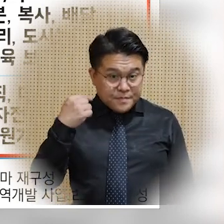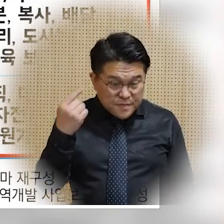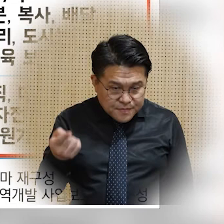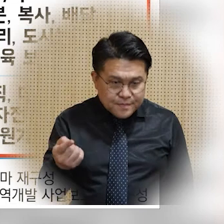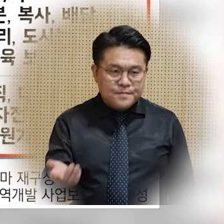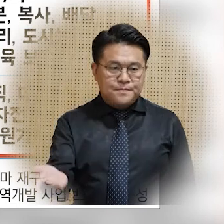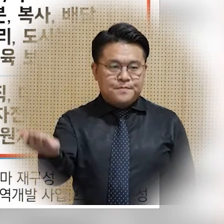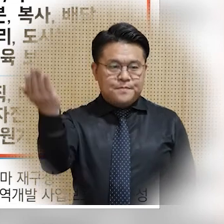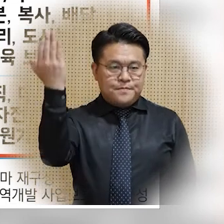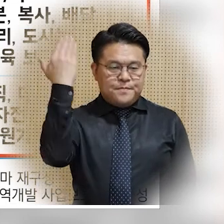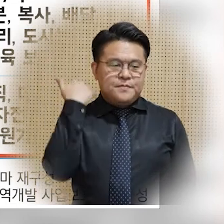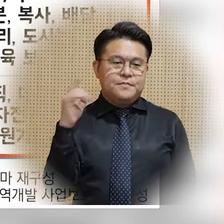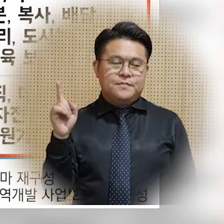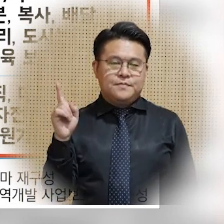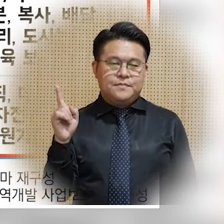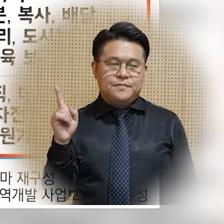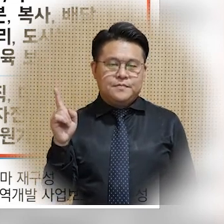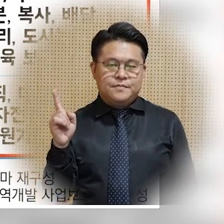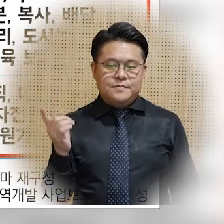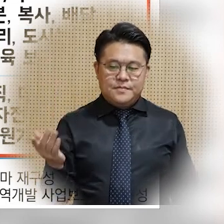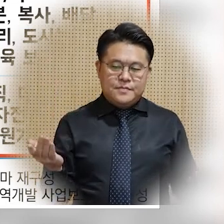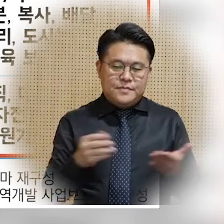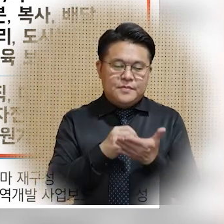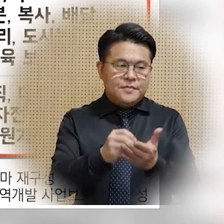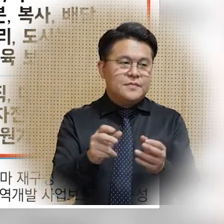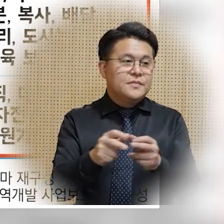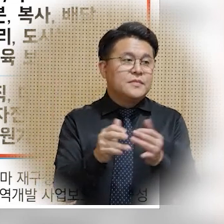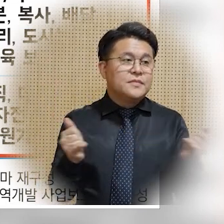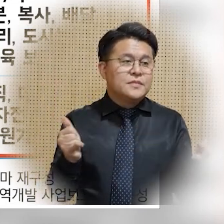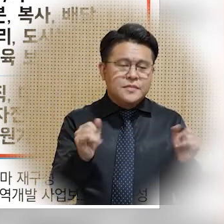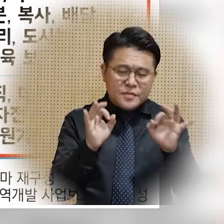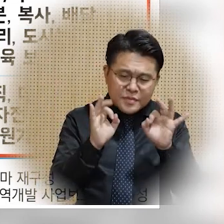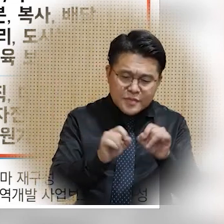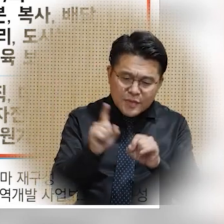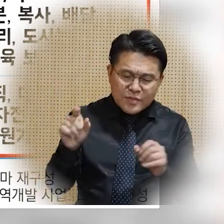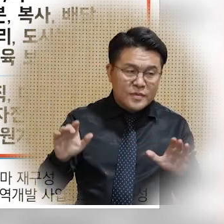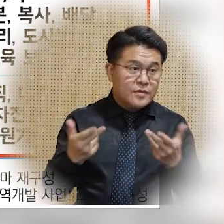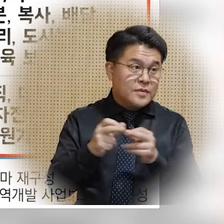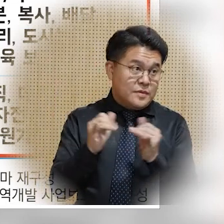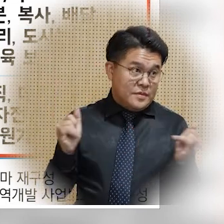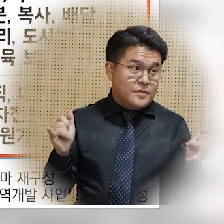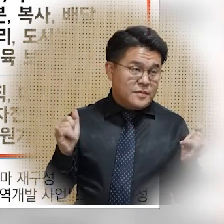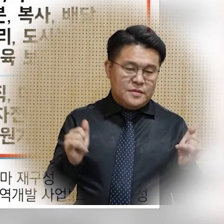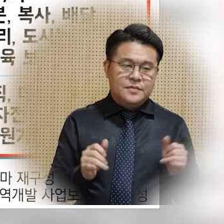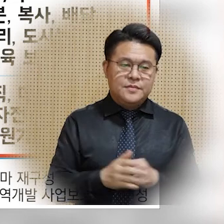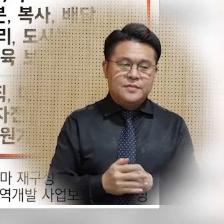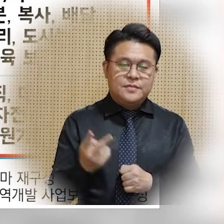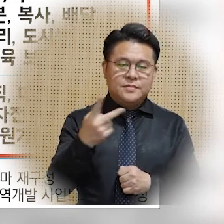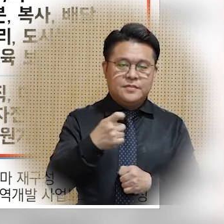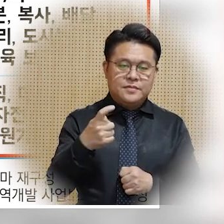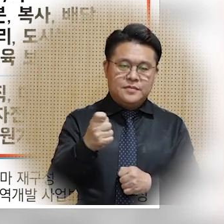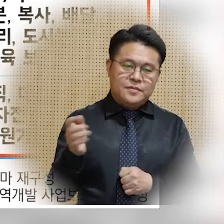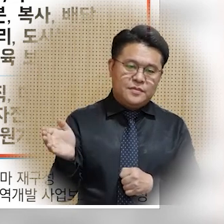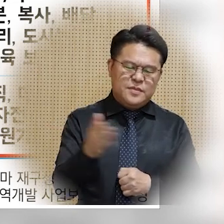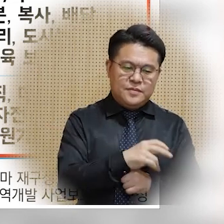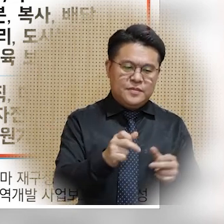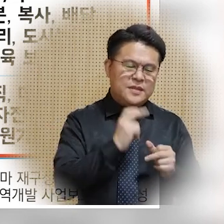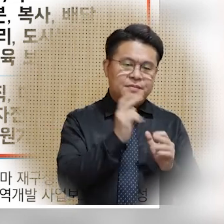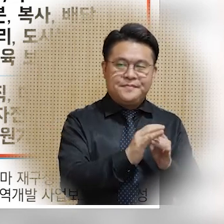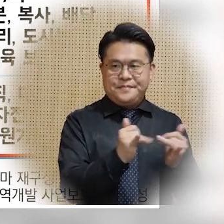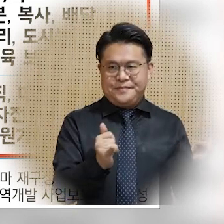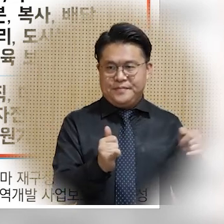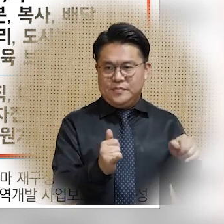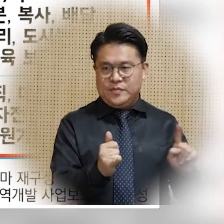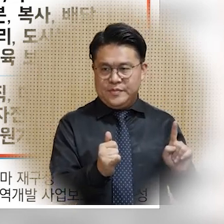같습니다. 자, 그 다음에 아무래도 기존에는 경증 장애인 중심의 그런 일자리들이 많았다고 하면